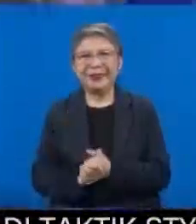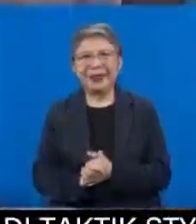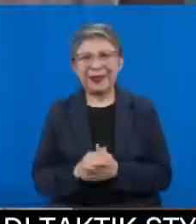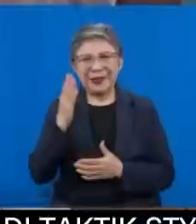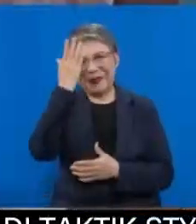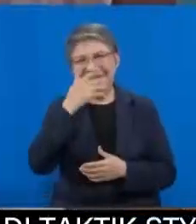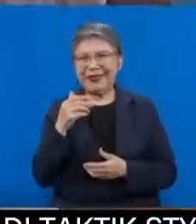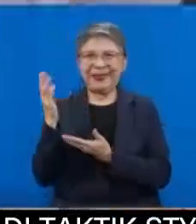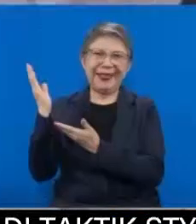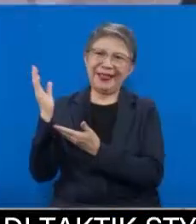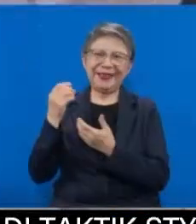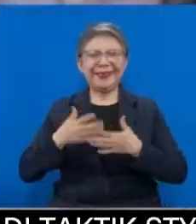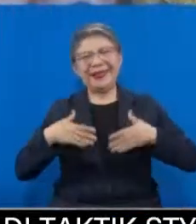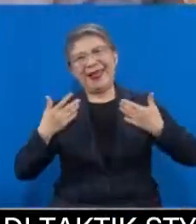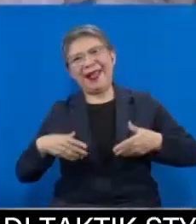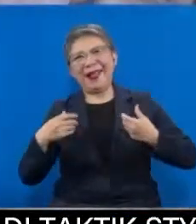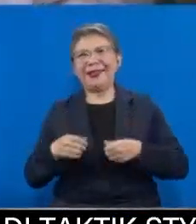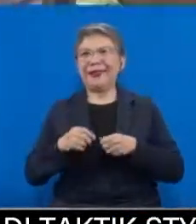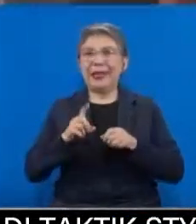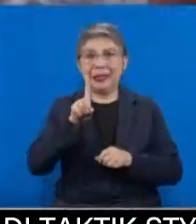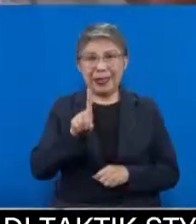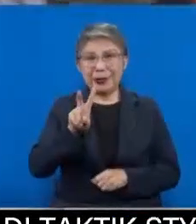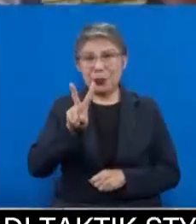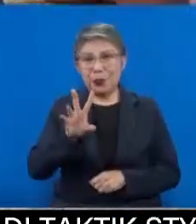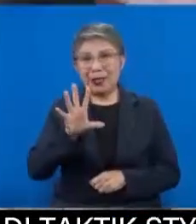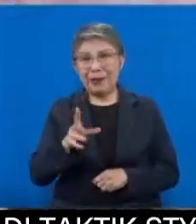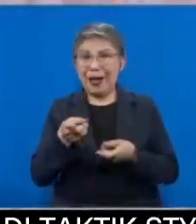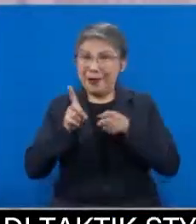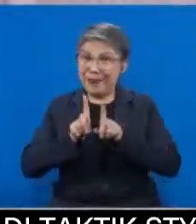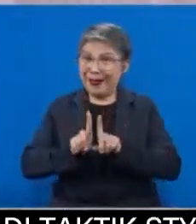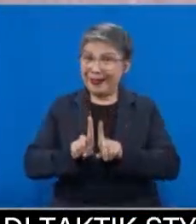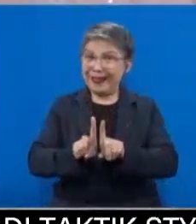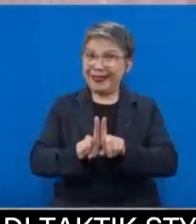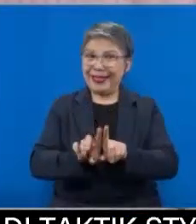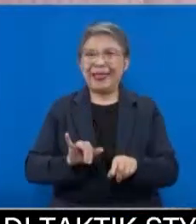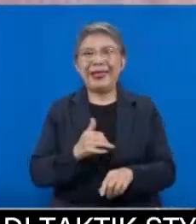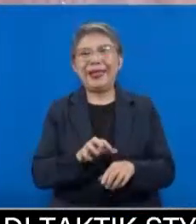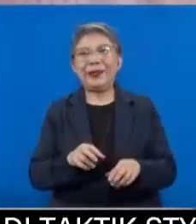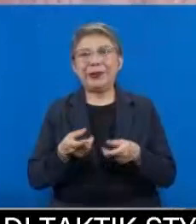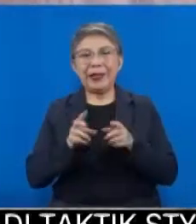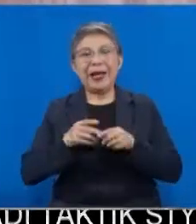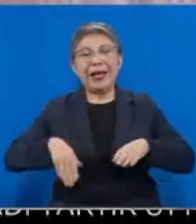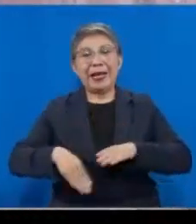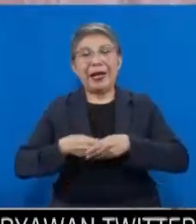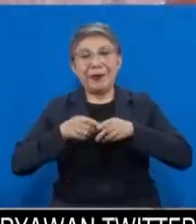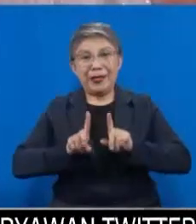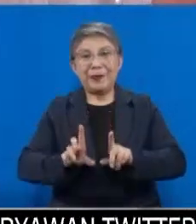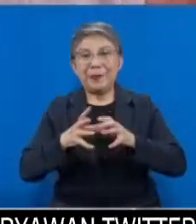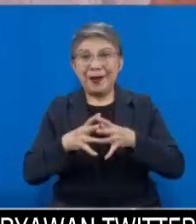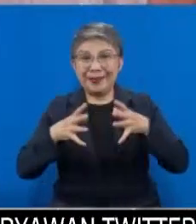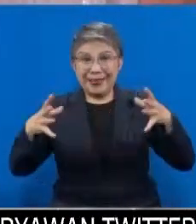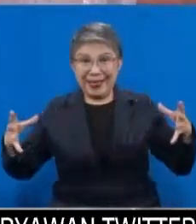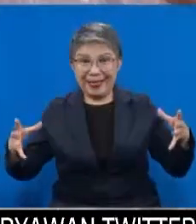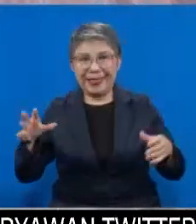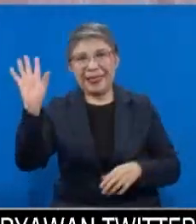Wajah sumringah terpapar dari 125 pasangan suami istri peserta nikah masal di Desa Galudra,